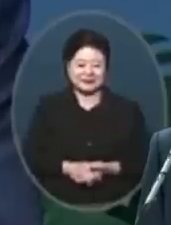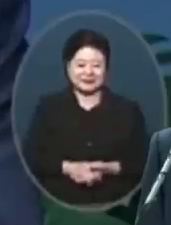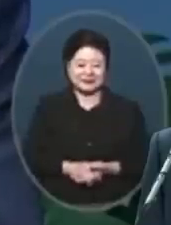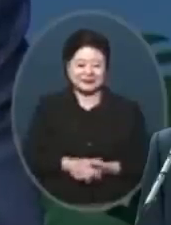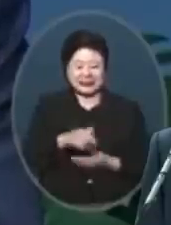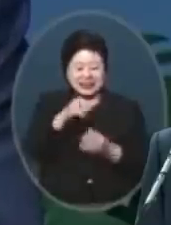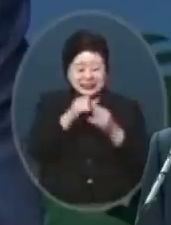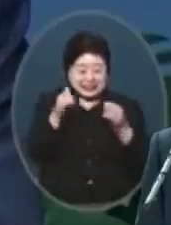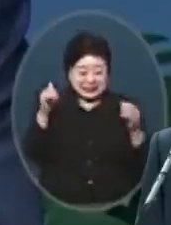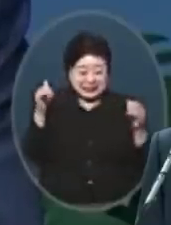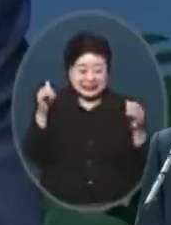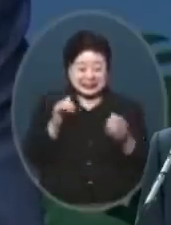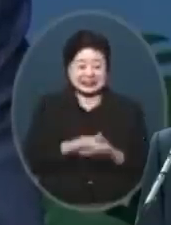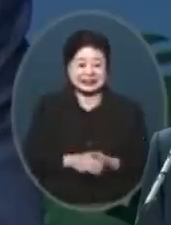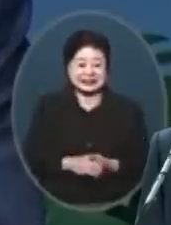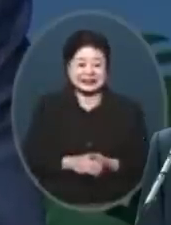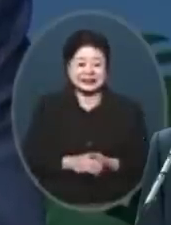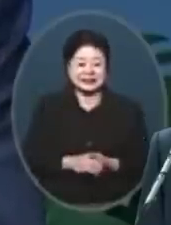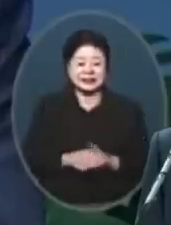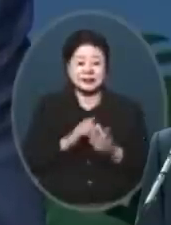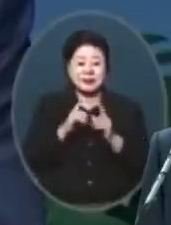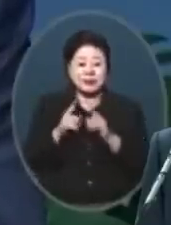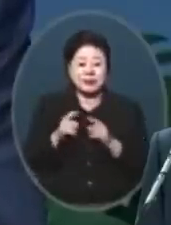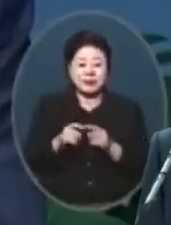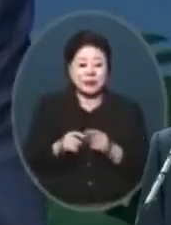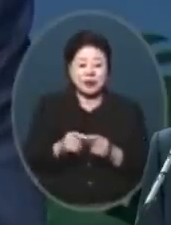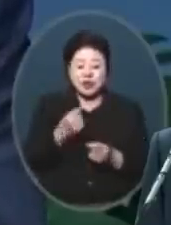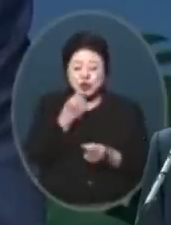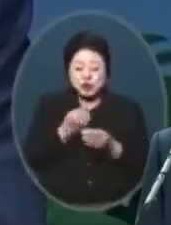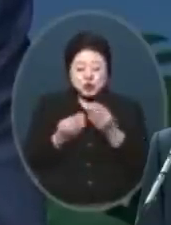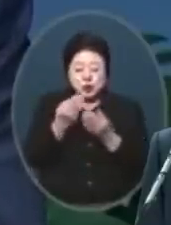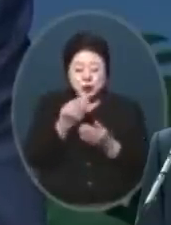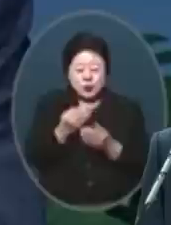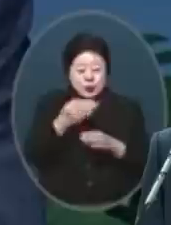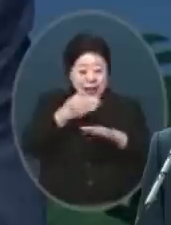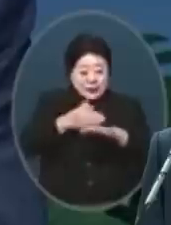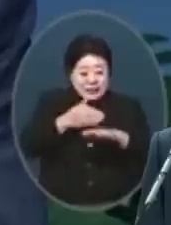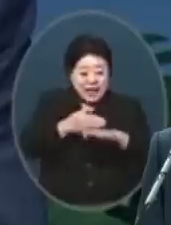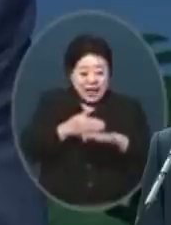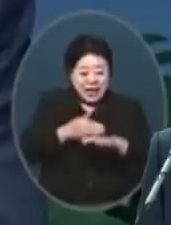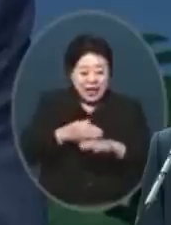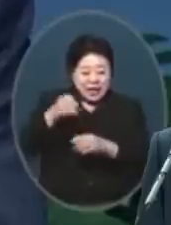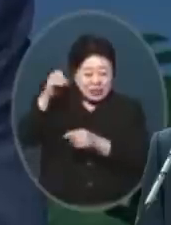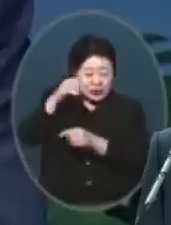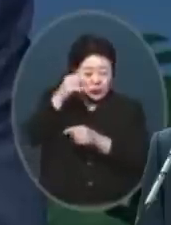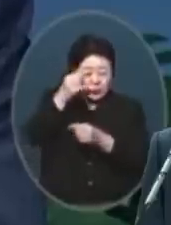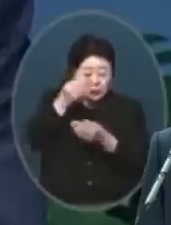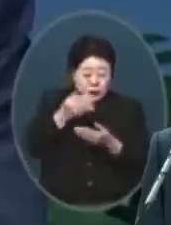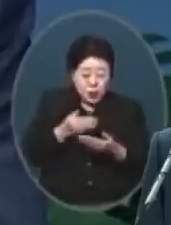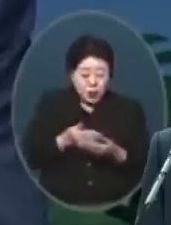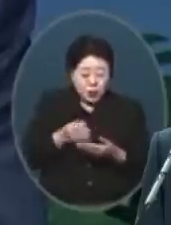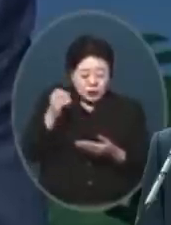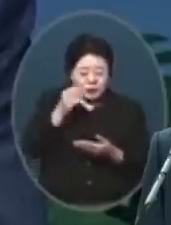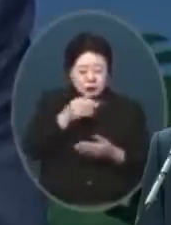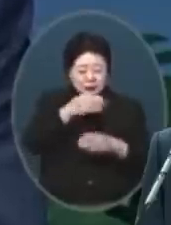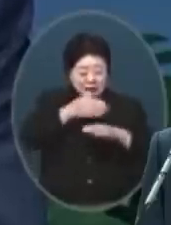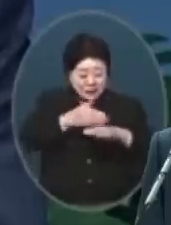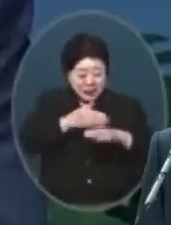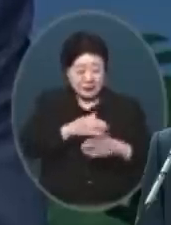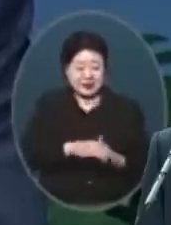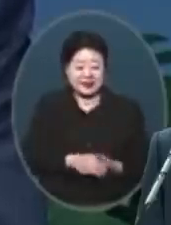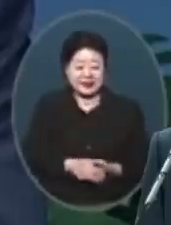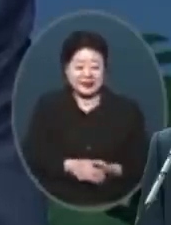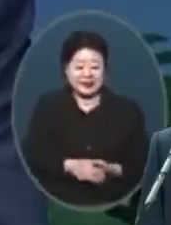옛사람 말에 의하면 촛불을 보고 감사하면 전등불을 주시고 전등불을 보고